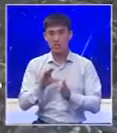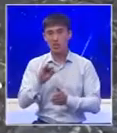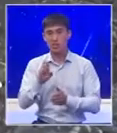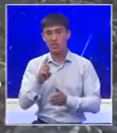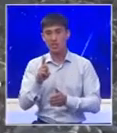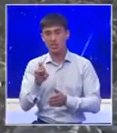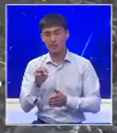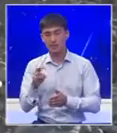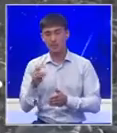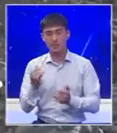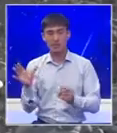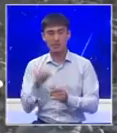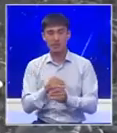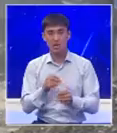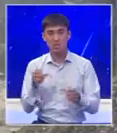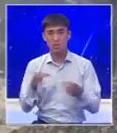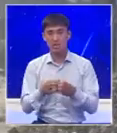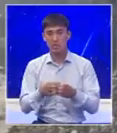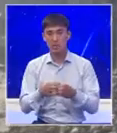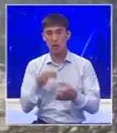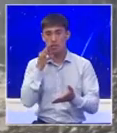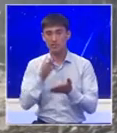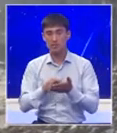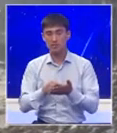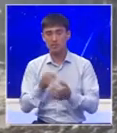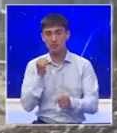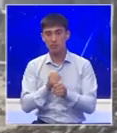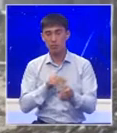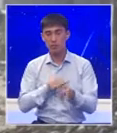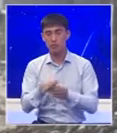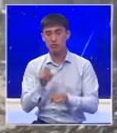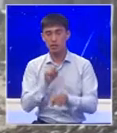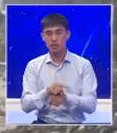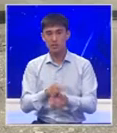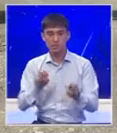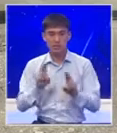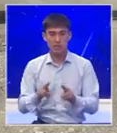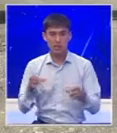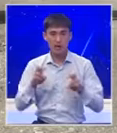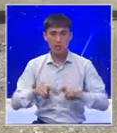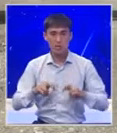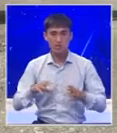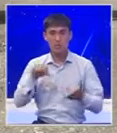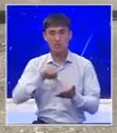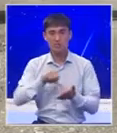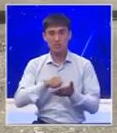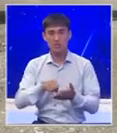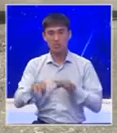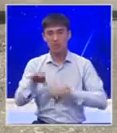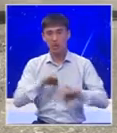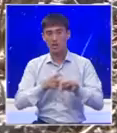хозяйства не все подрядной компании ответственно отнеслись к выполнению заказа специальная комиссия в составе заказчика проекта